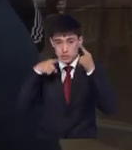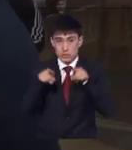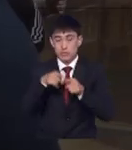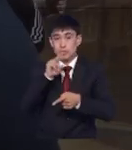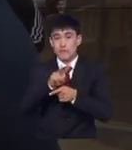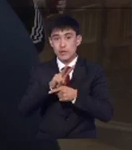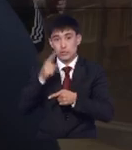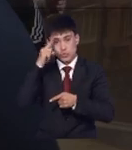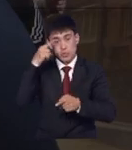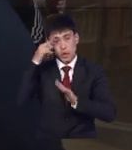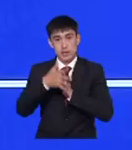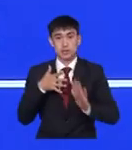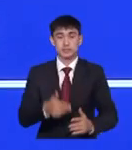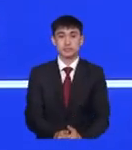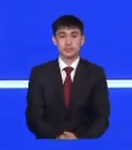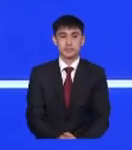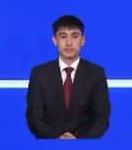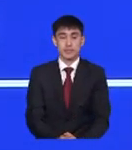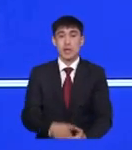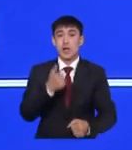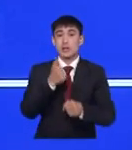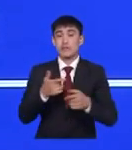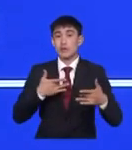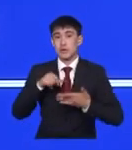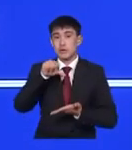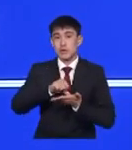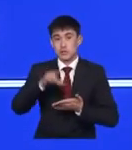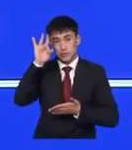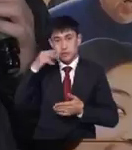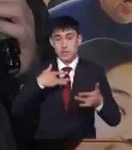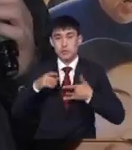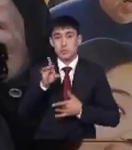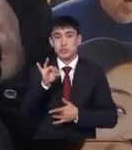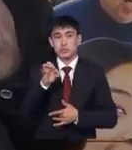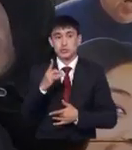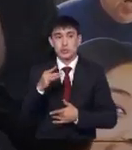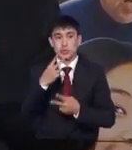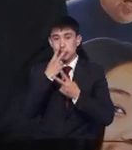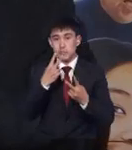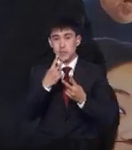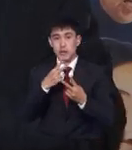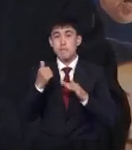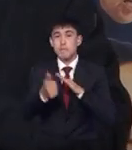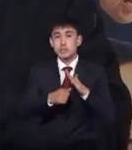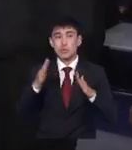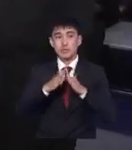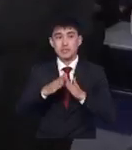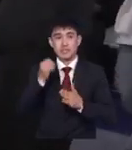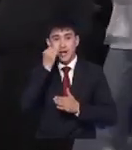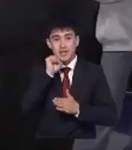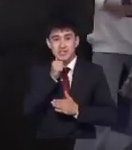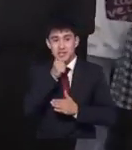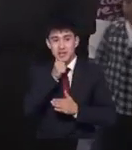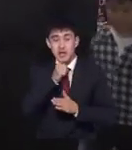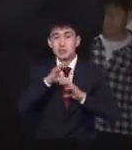фильма, думаю, уже понятна. В одной из главных ролей известный актер Бекжан Турус. Он представляет бездомного старика и заботится